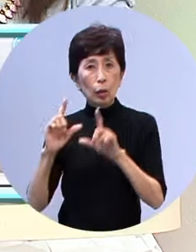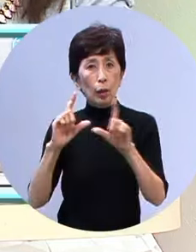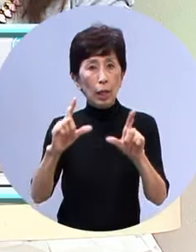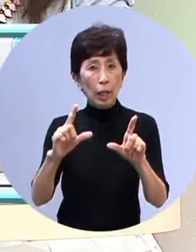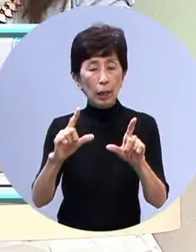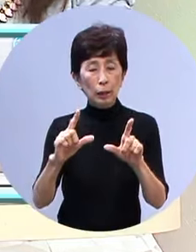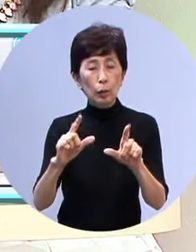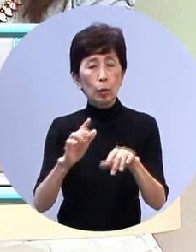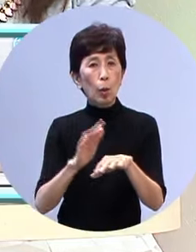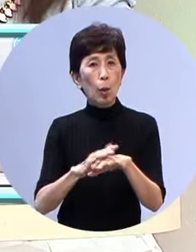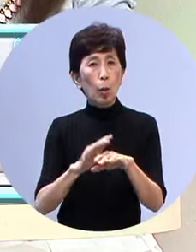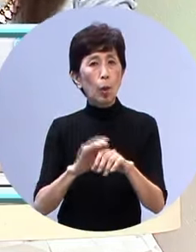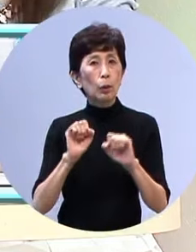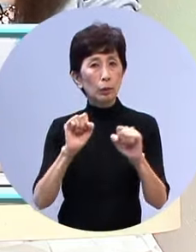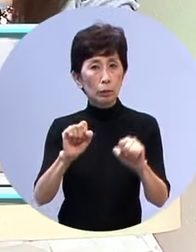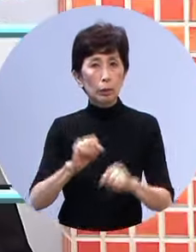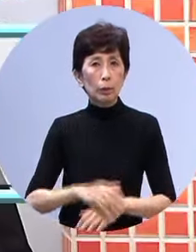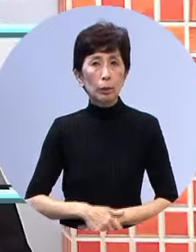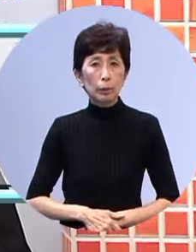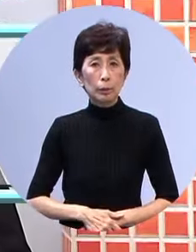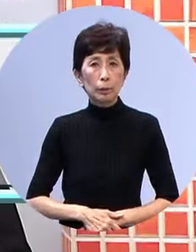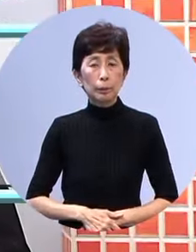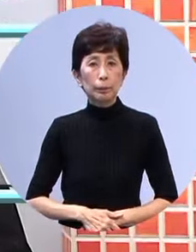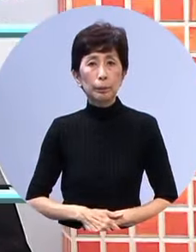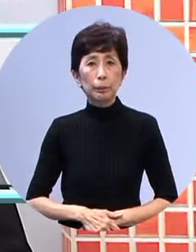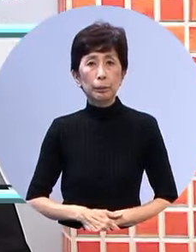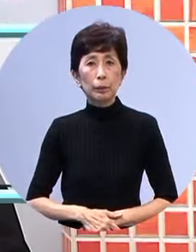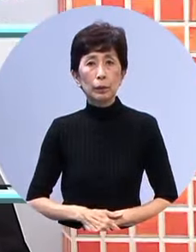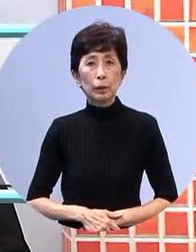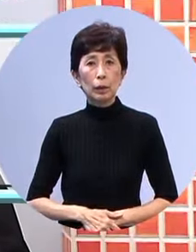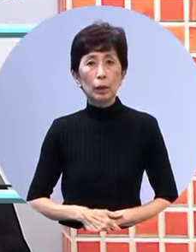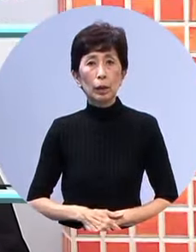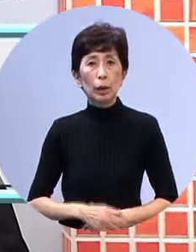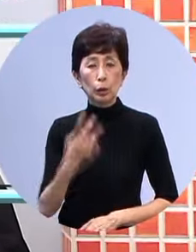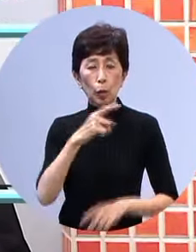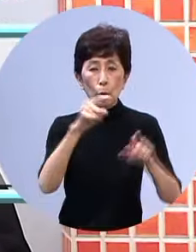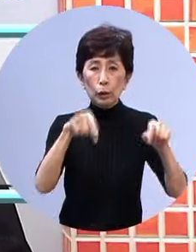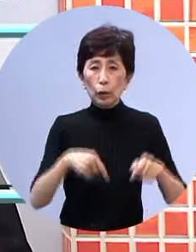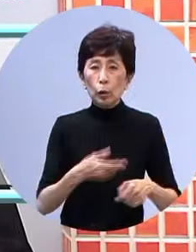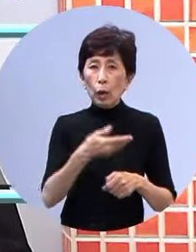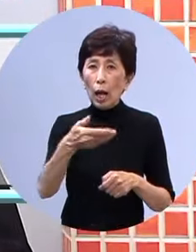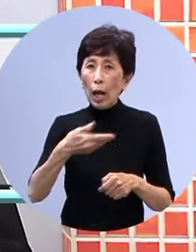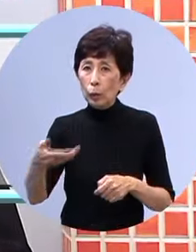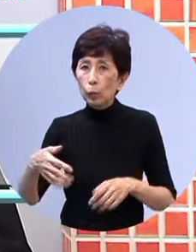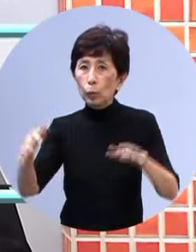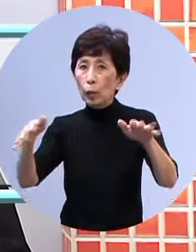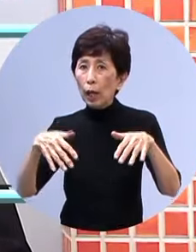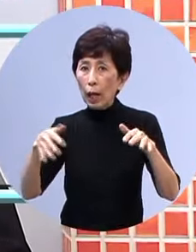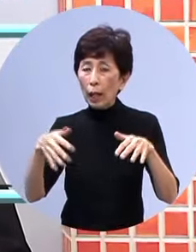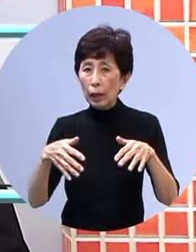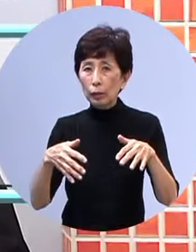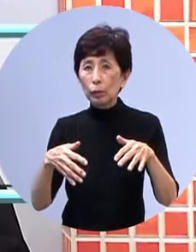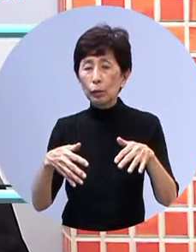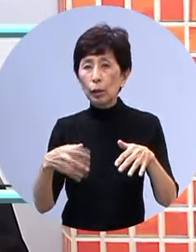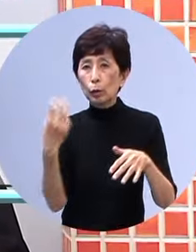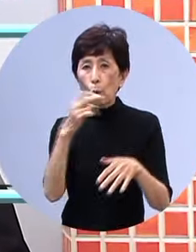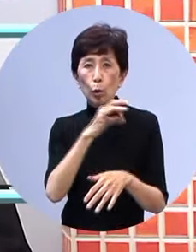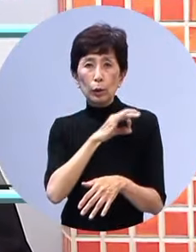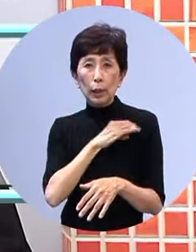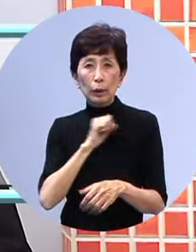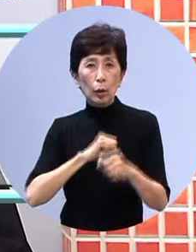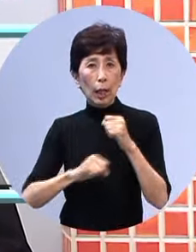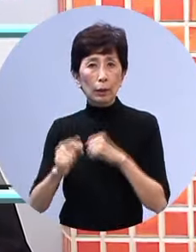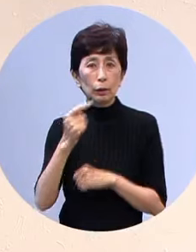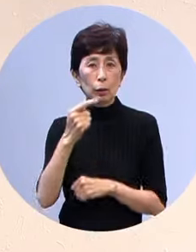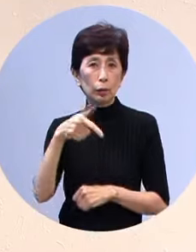行っていただくことで調査します。この調査票の配布や回収が国勢調査員の調査活動の一部とな